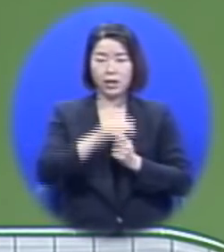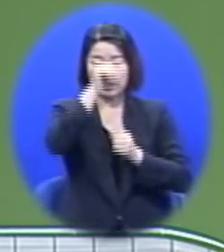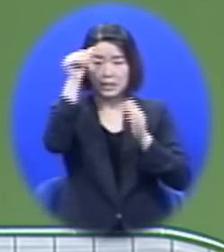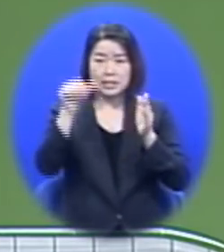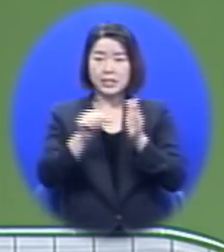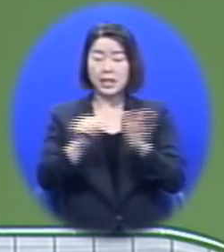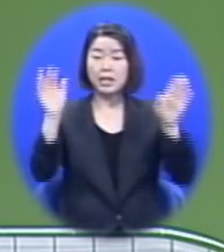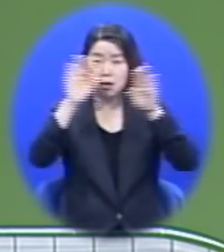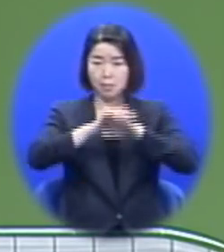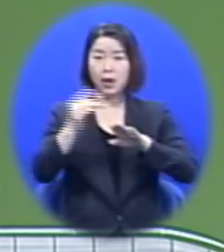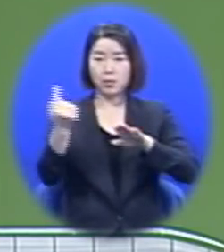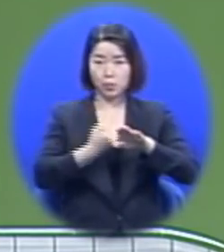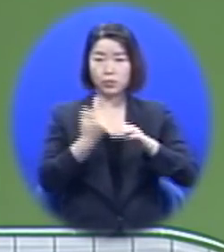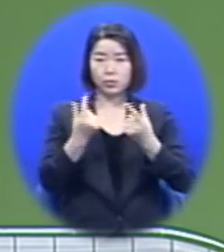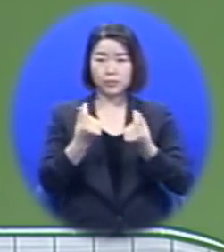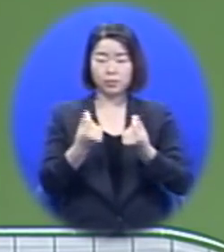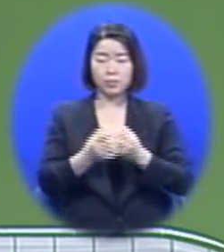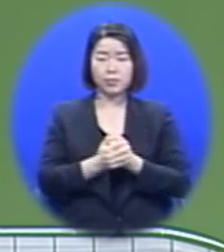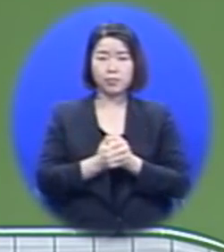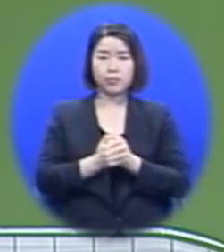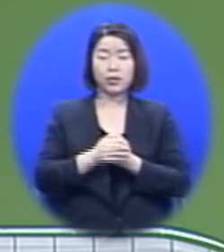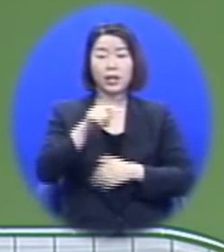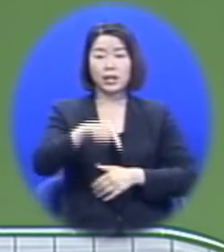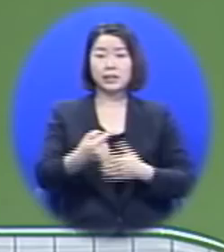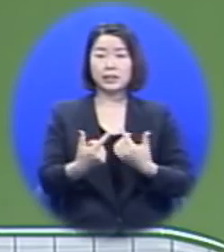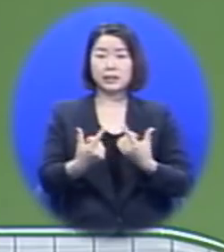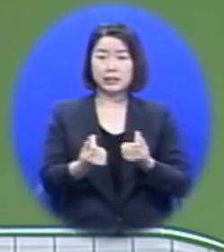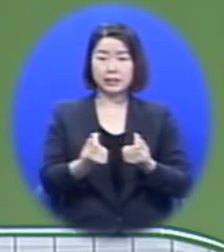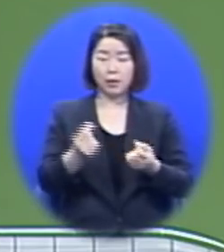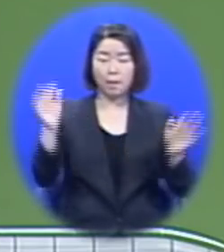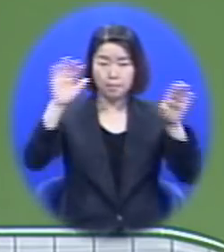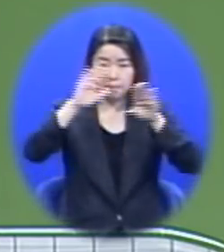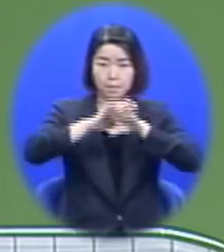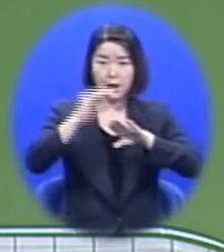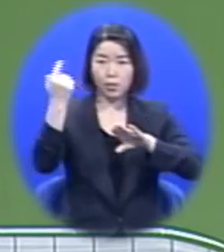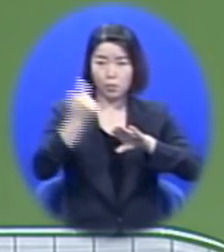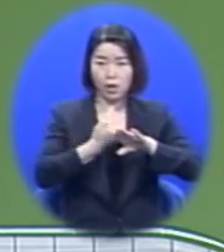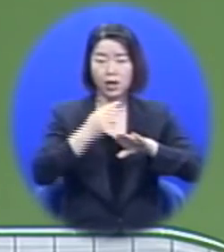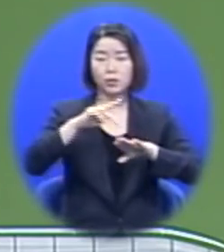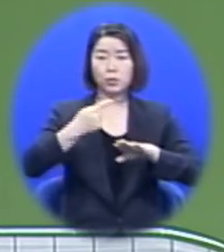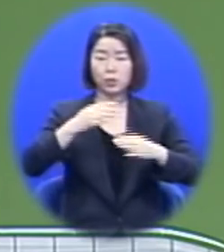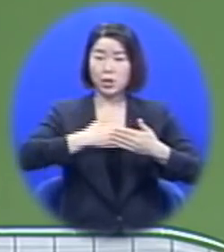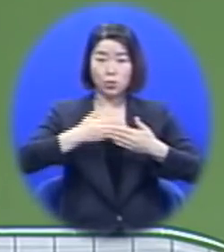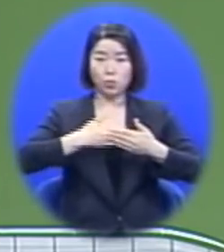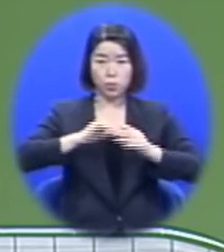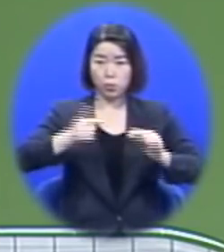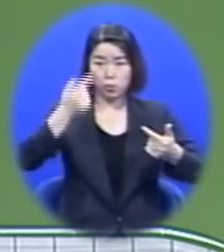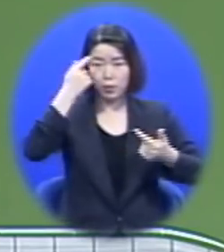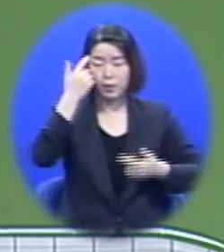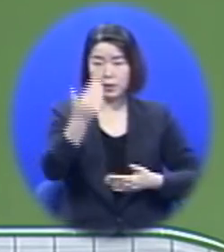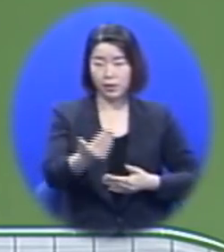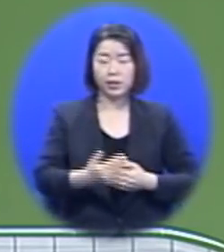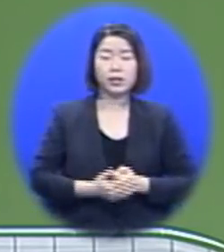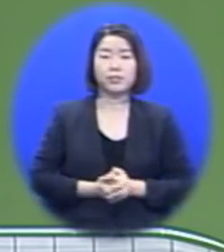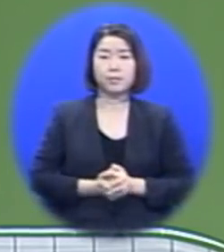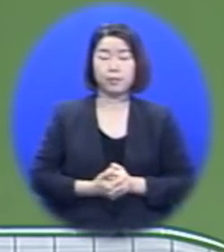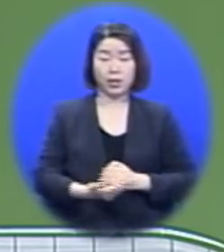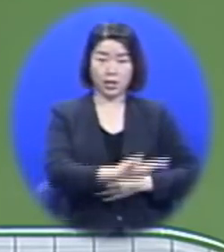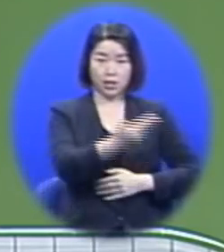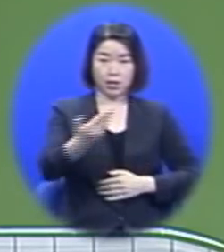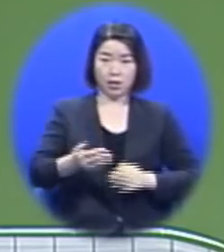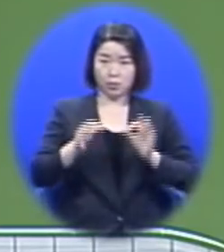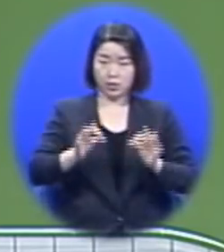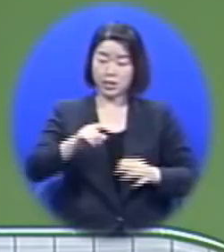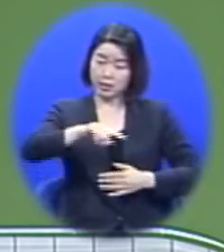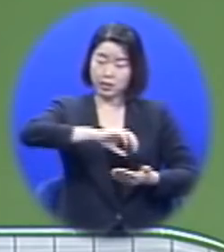밤이 오는 거죠. 여러분, 그런 밤이 와도 두렵지 않습니까? 여러분, 이제